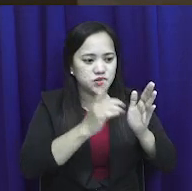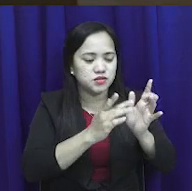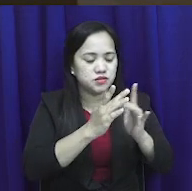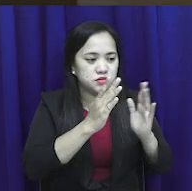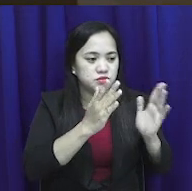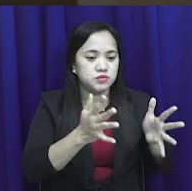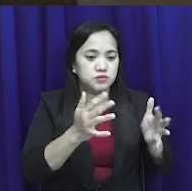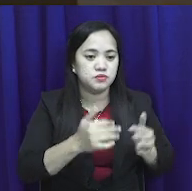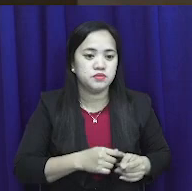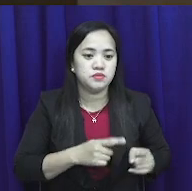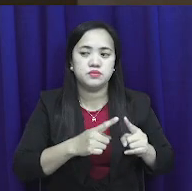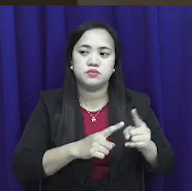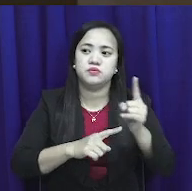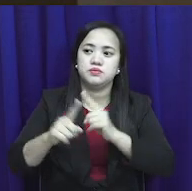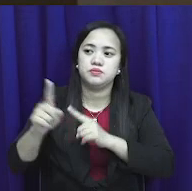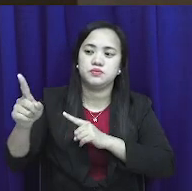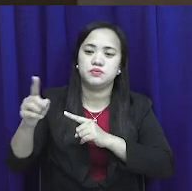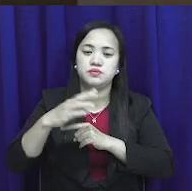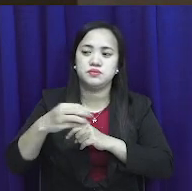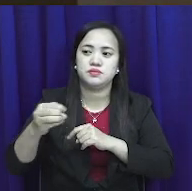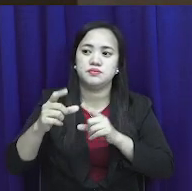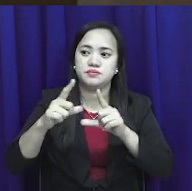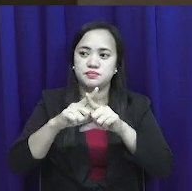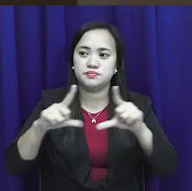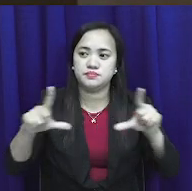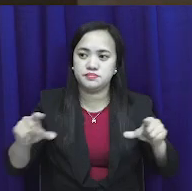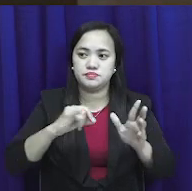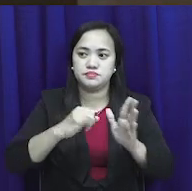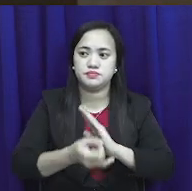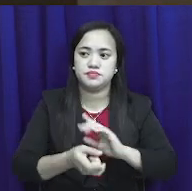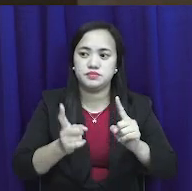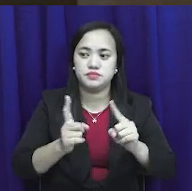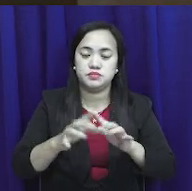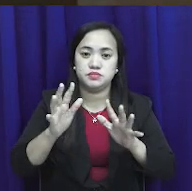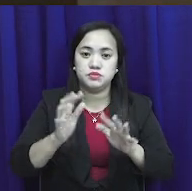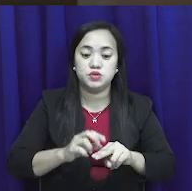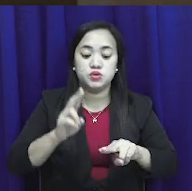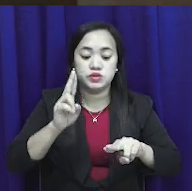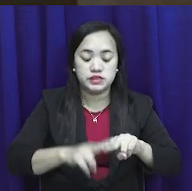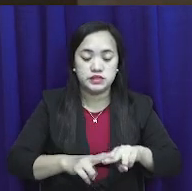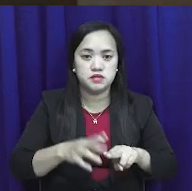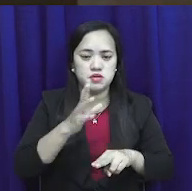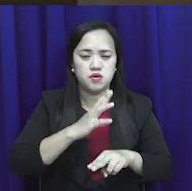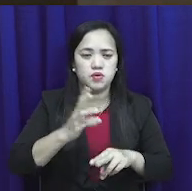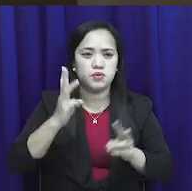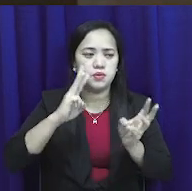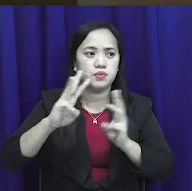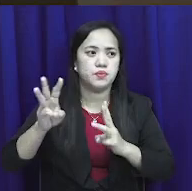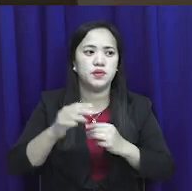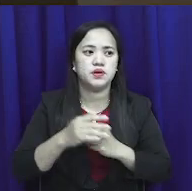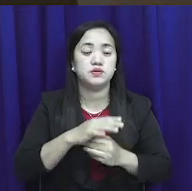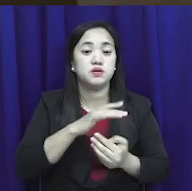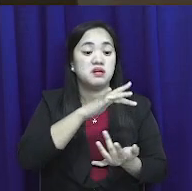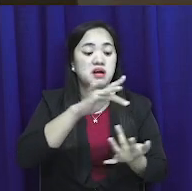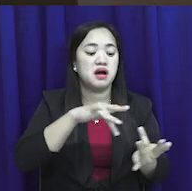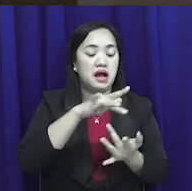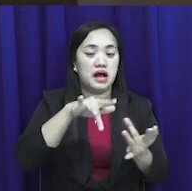niya pang mamasyal na lang kaysa umupo at makinig ng salita ng panginoon Yeah kasi kasi toin mo kasi Yun nga